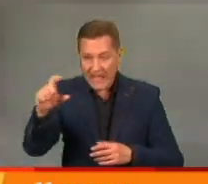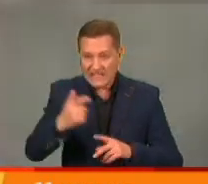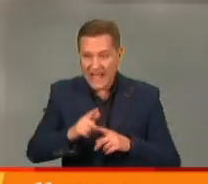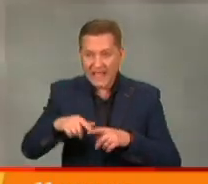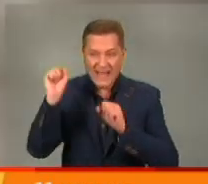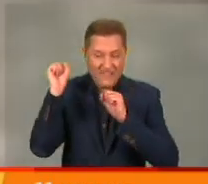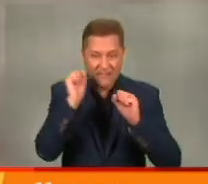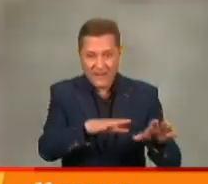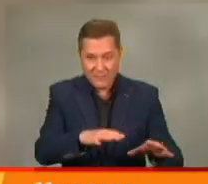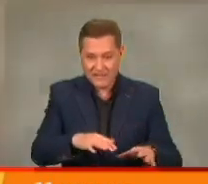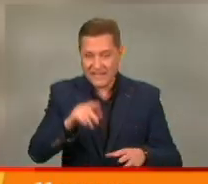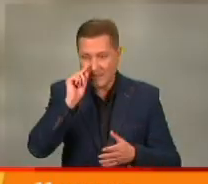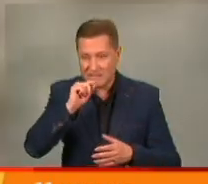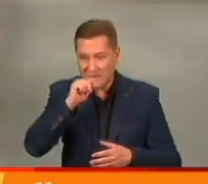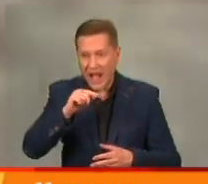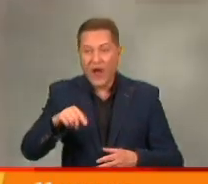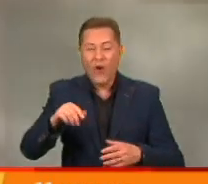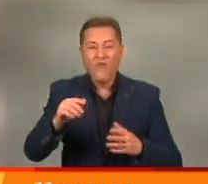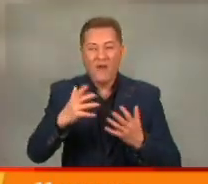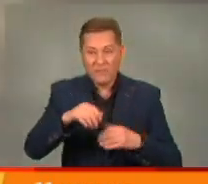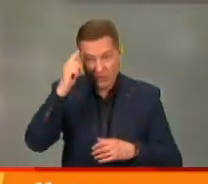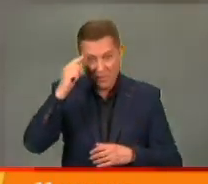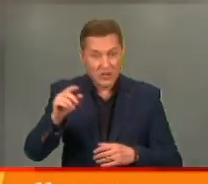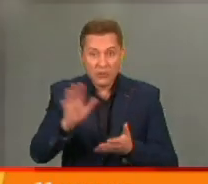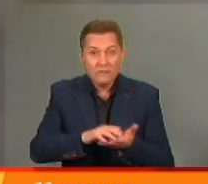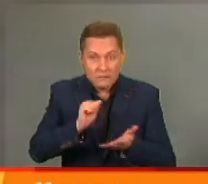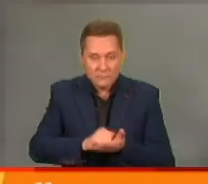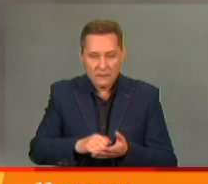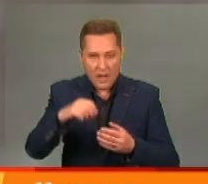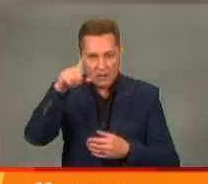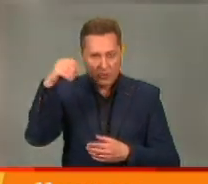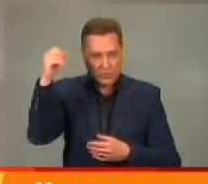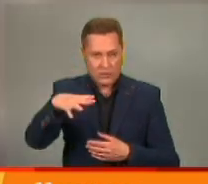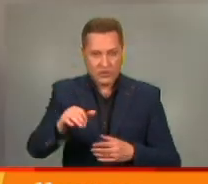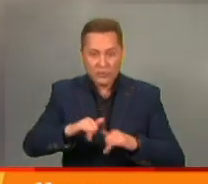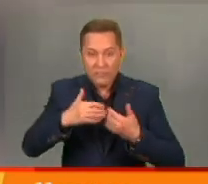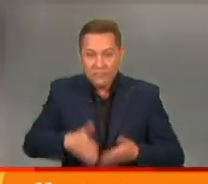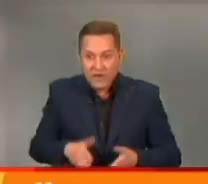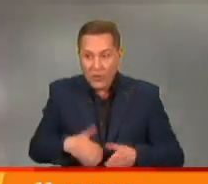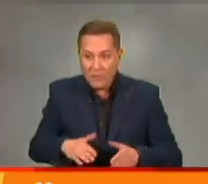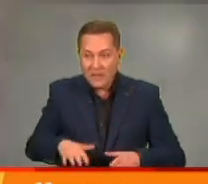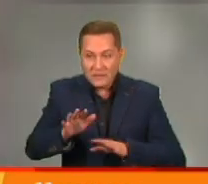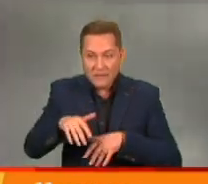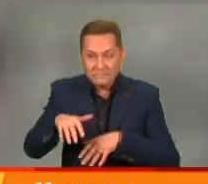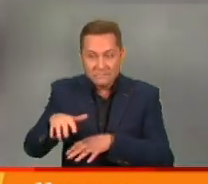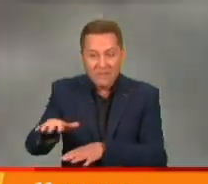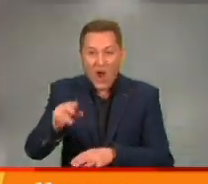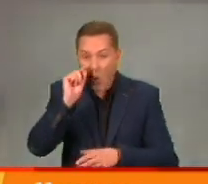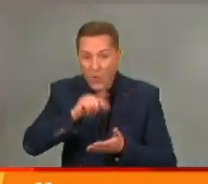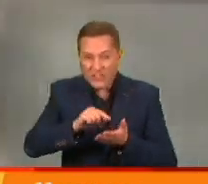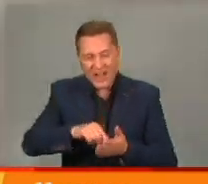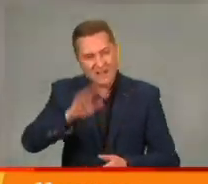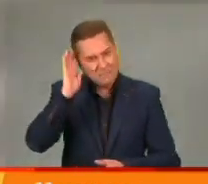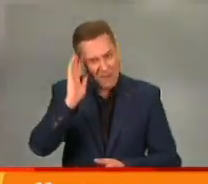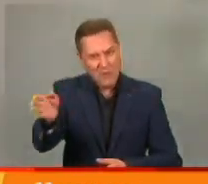з місцевої птахофабрики. Бо подумала, що вони зіпсувались, але на сонечку вилупилося потомство. Зі звалища курчата